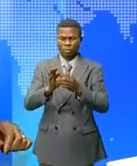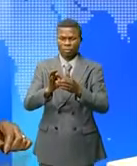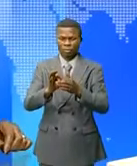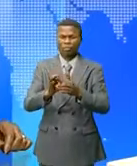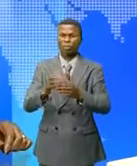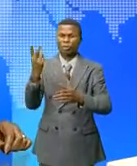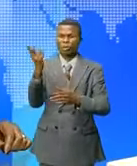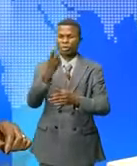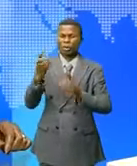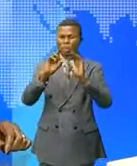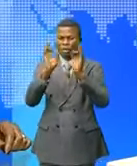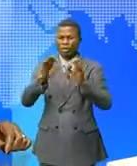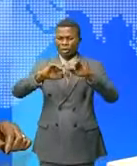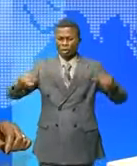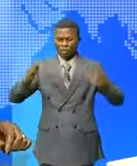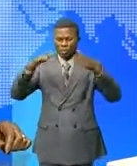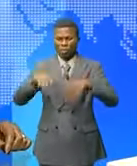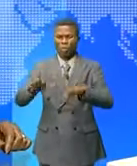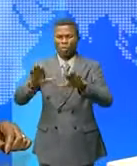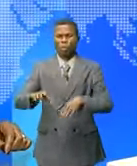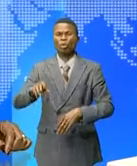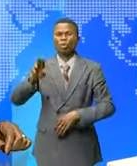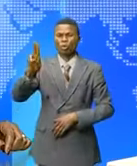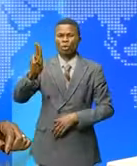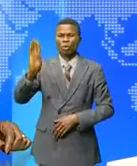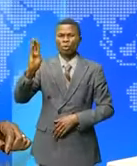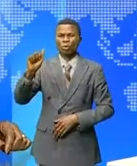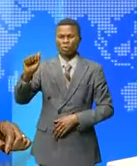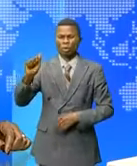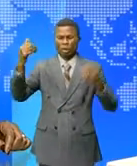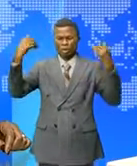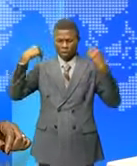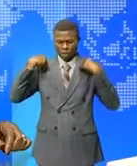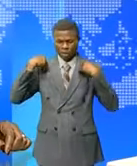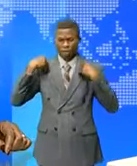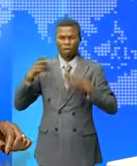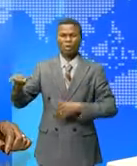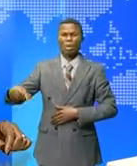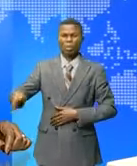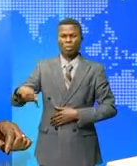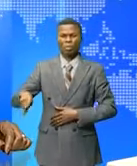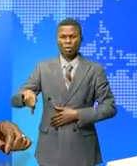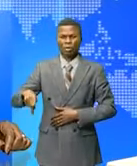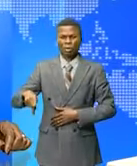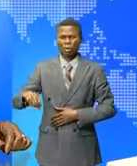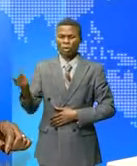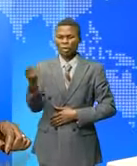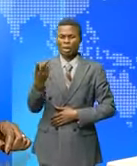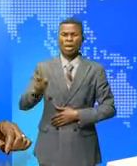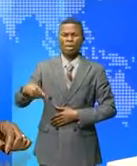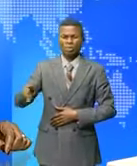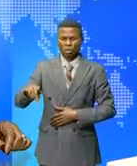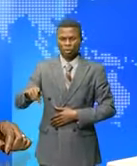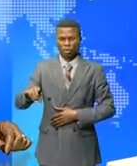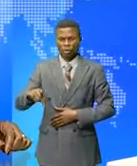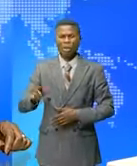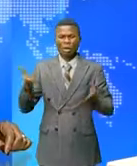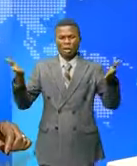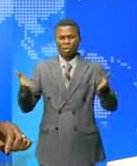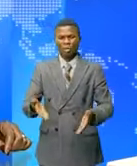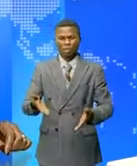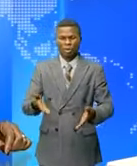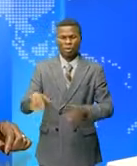deux villes séparées par la rivière Oubangui. Les autorités municipales des deux provinces concernées ont assisté